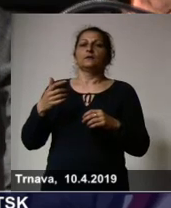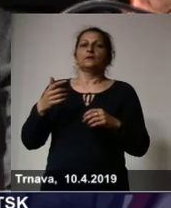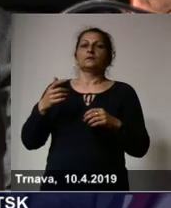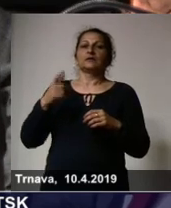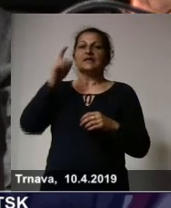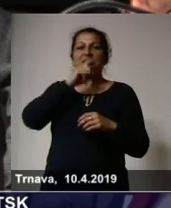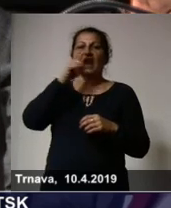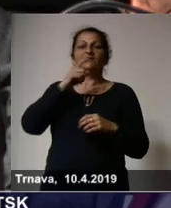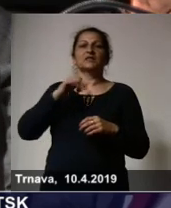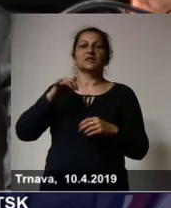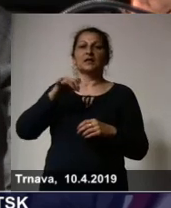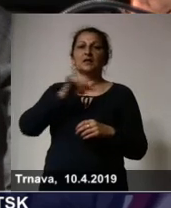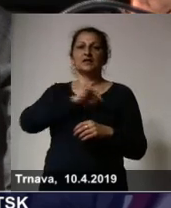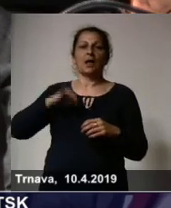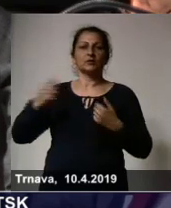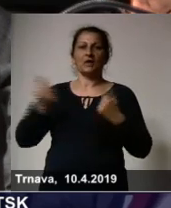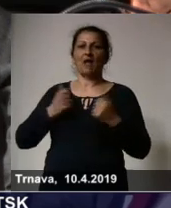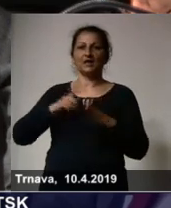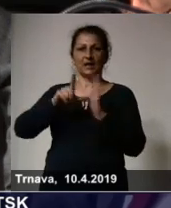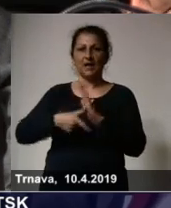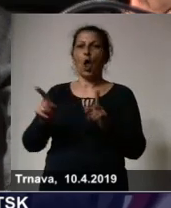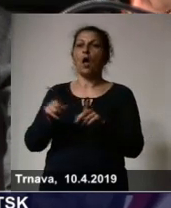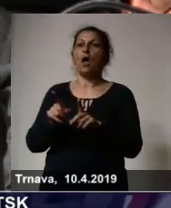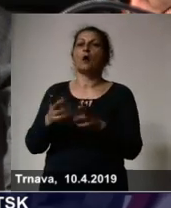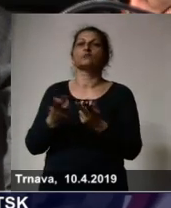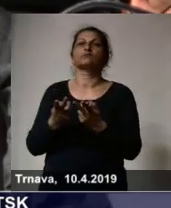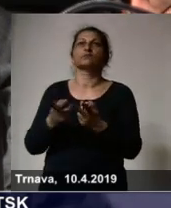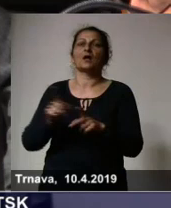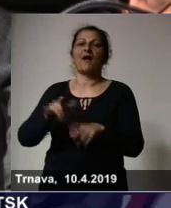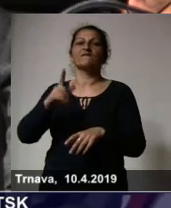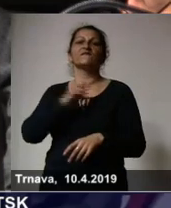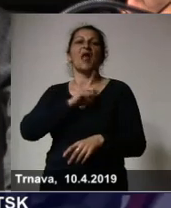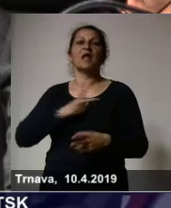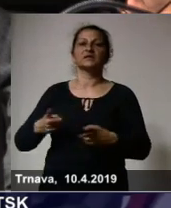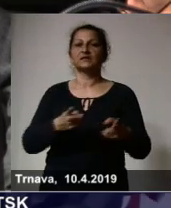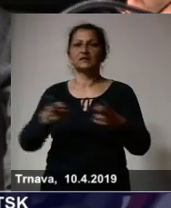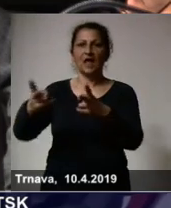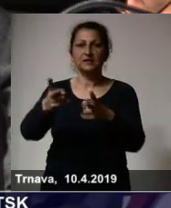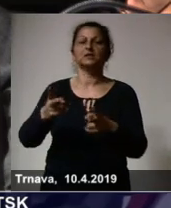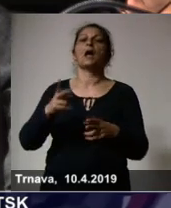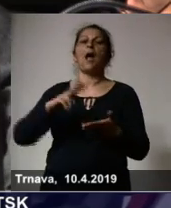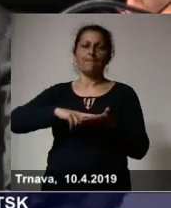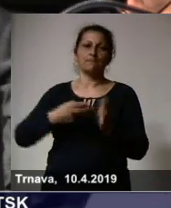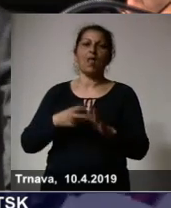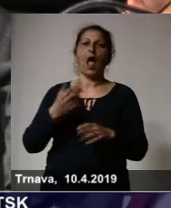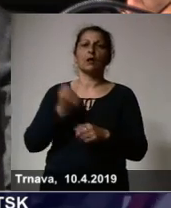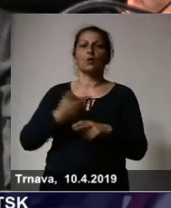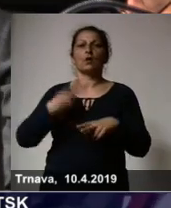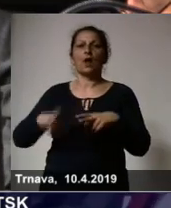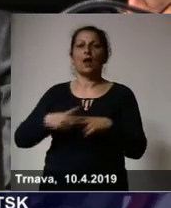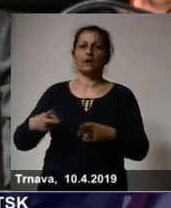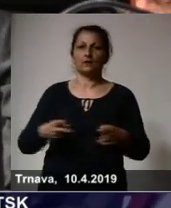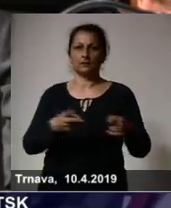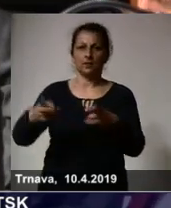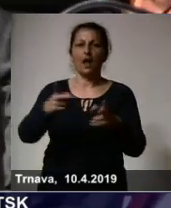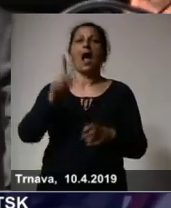5117. Trnavský samosprávny kraj ako vlastník cesty 2/500 plánuje realizovať jej komplexnú rekonštrukciu. Avšak pred